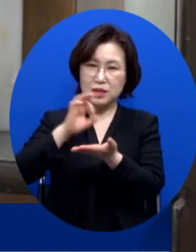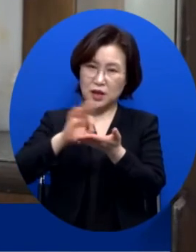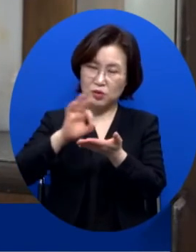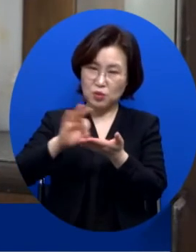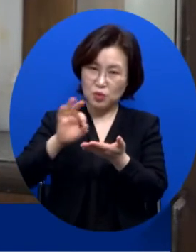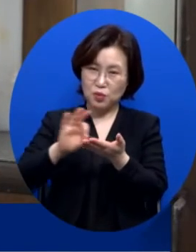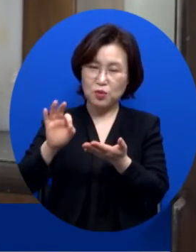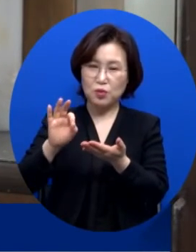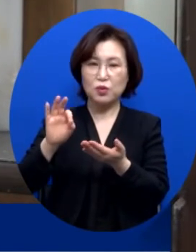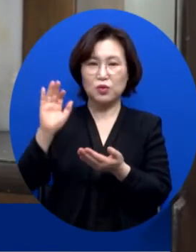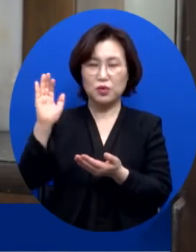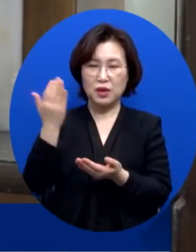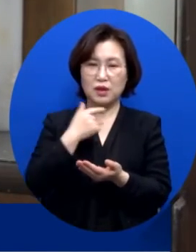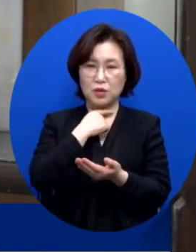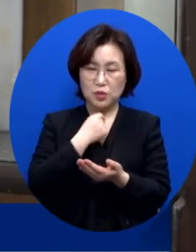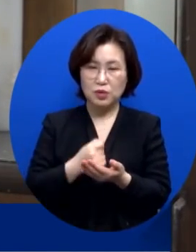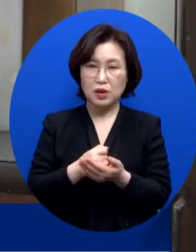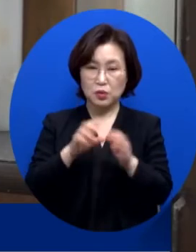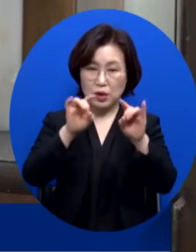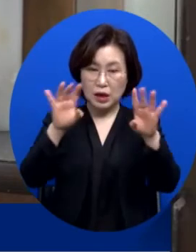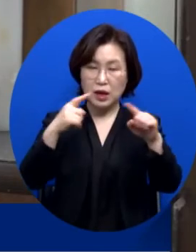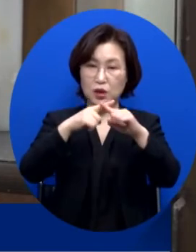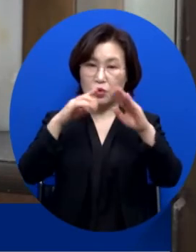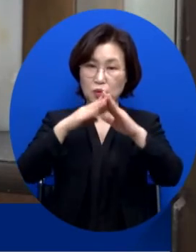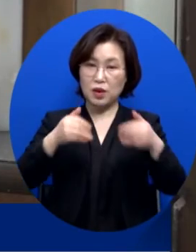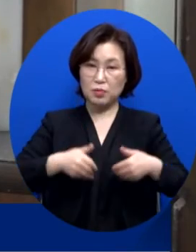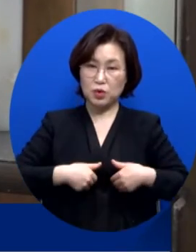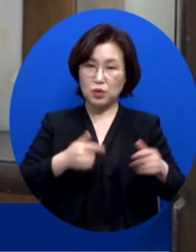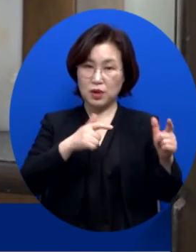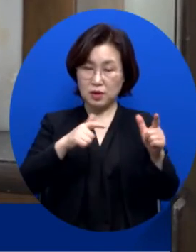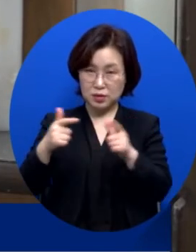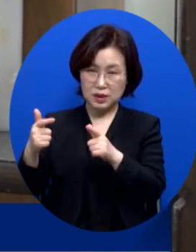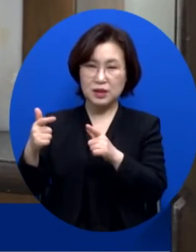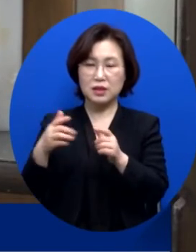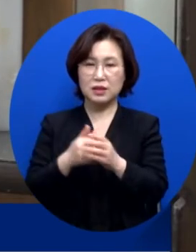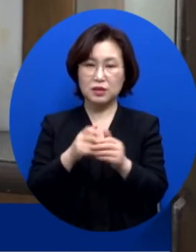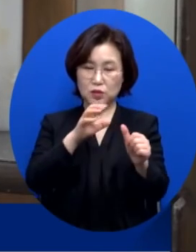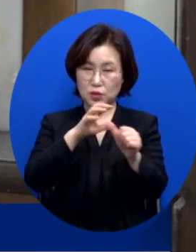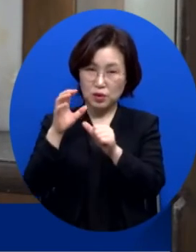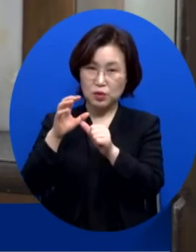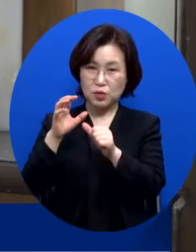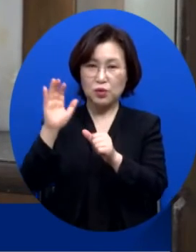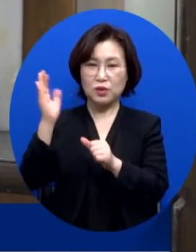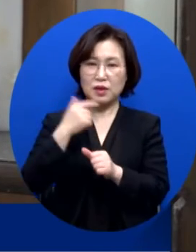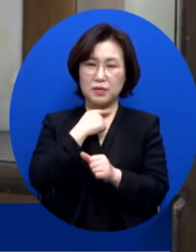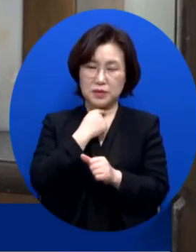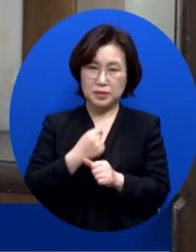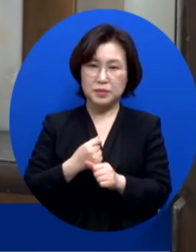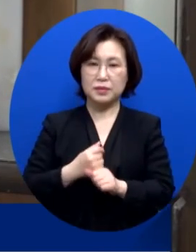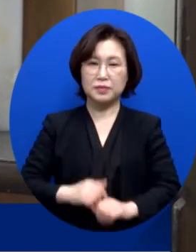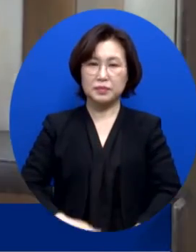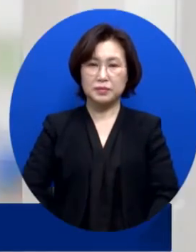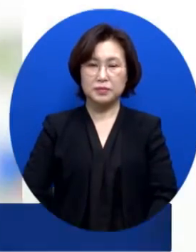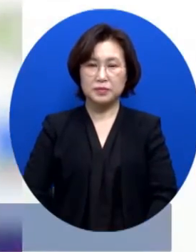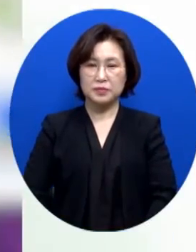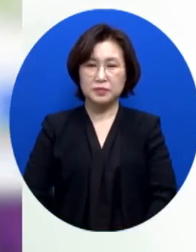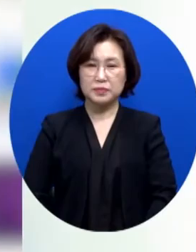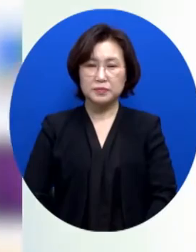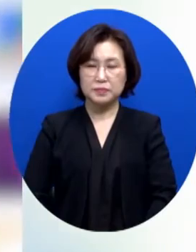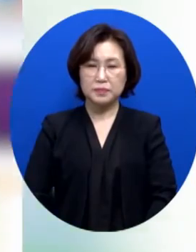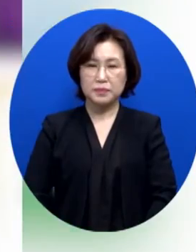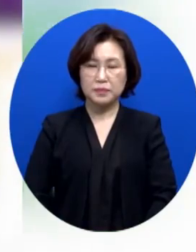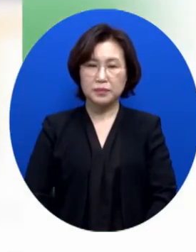확인해보시고 그 가까이 교회 입장이 필요한 것들을 많이 좀 사용해 주셨으면 좋겠다 하는 생각이 듭니다